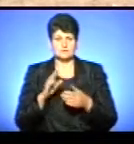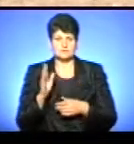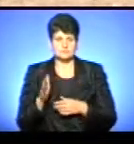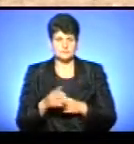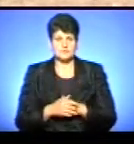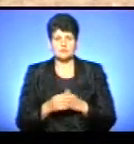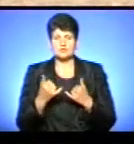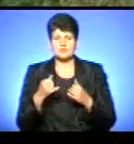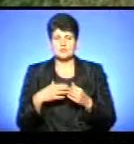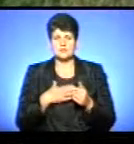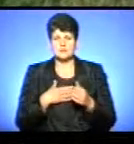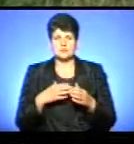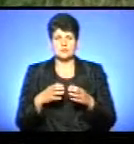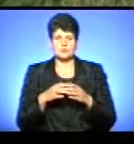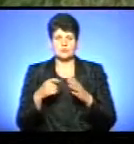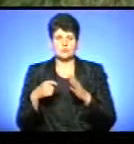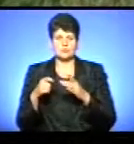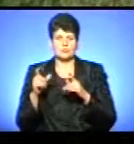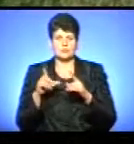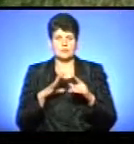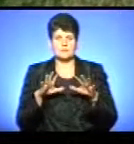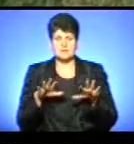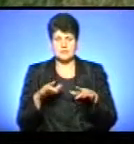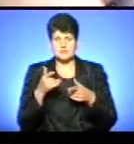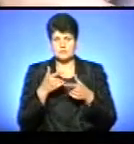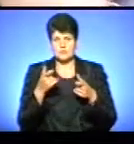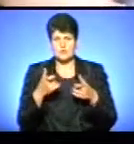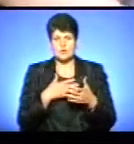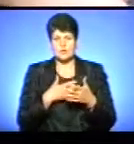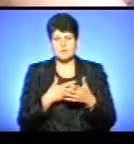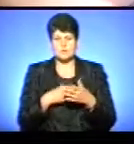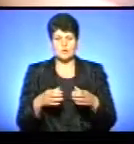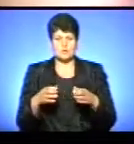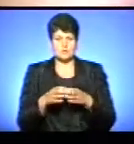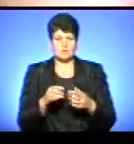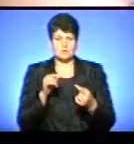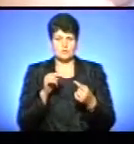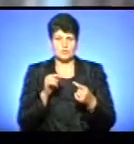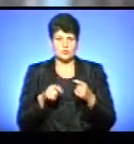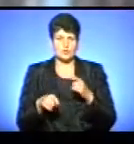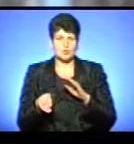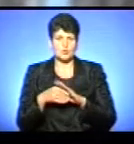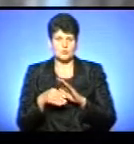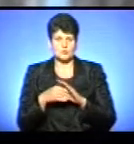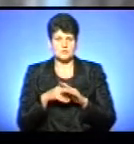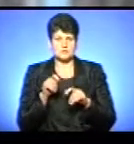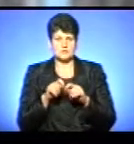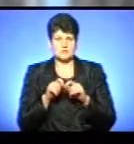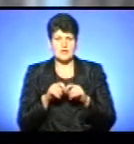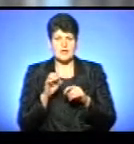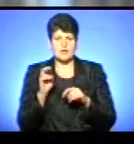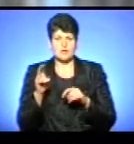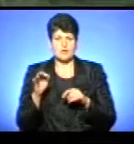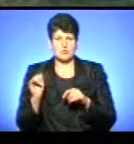наша знімальна група побувала на місці, де за повідомленням голови громадського об'єднання протидії корупції та моніторингу екології «Скеля»